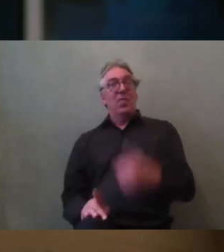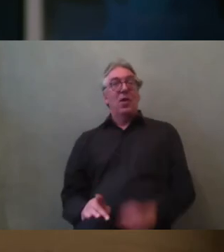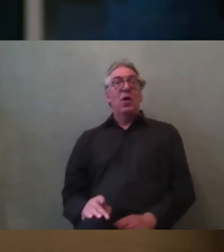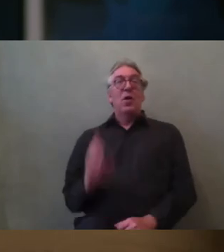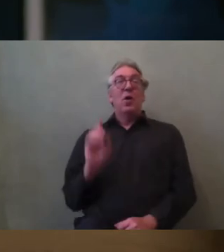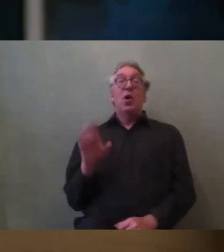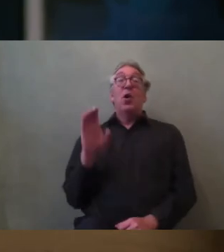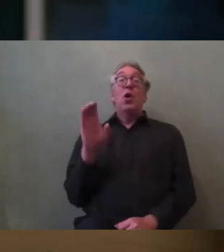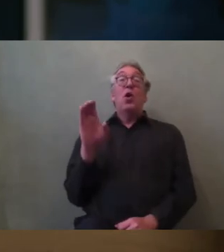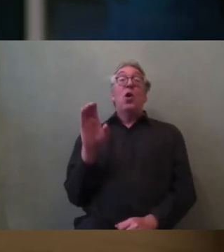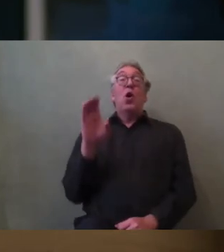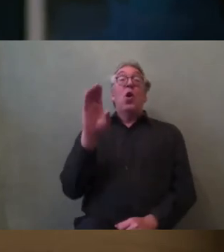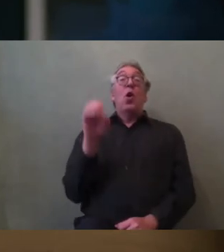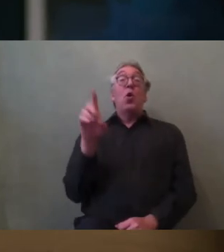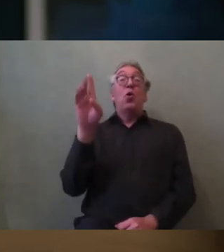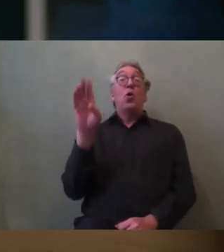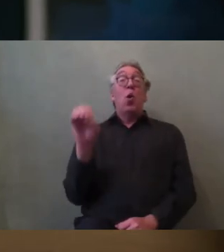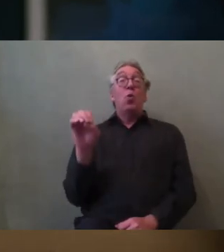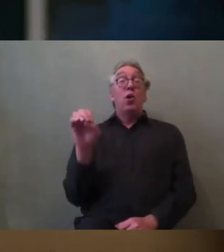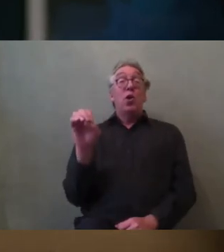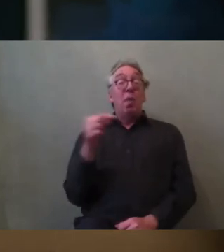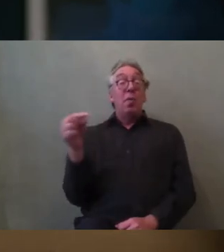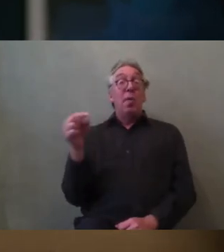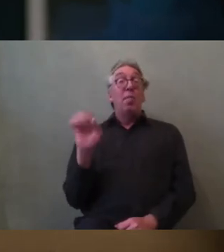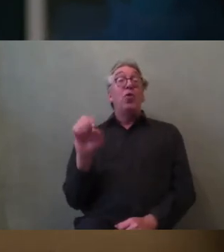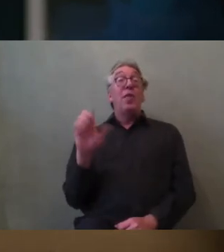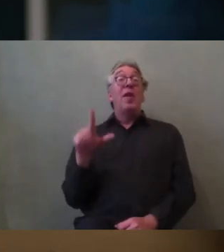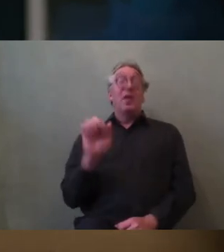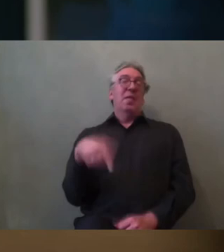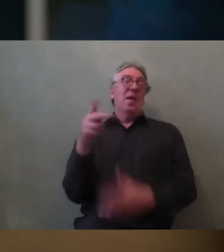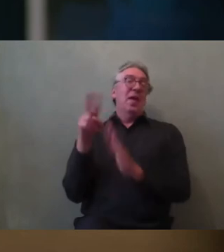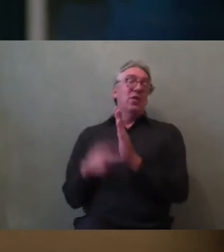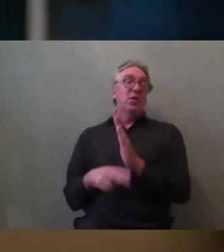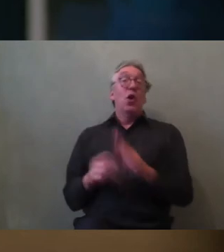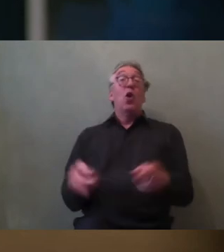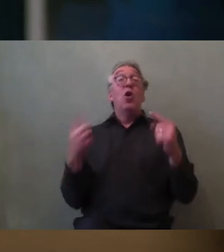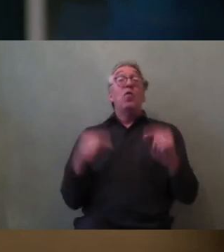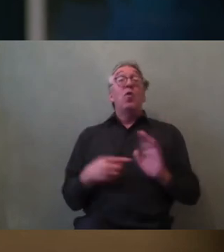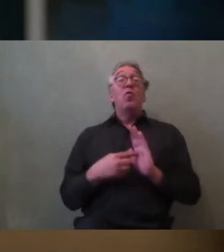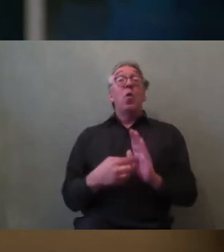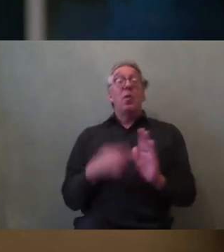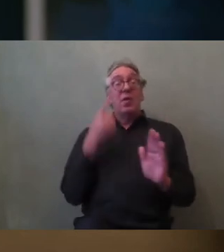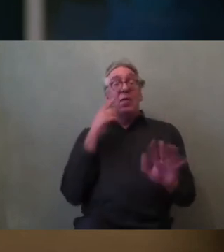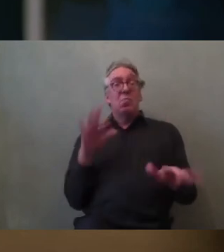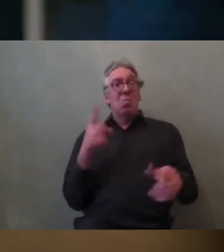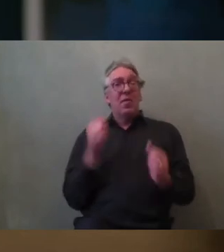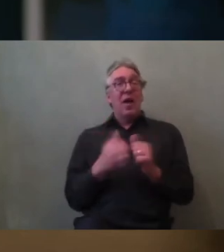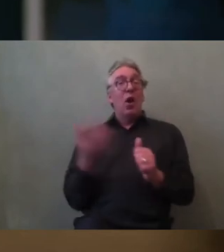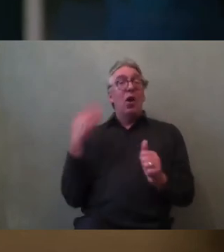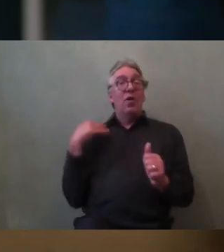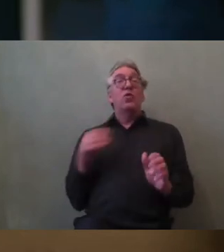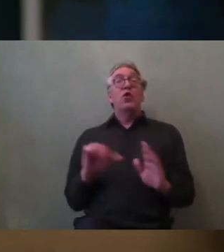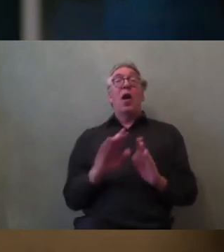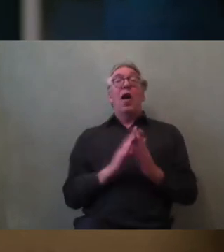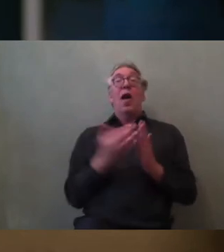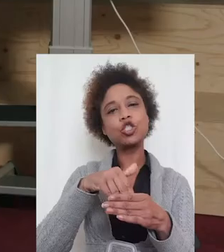ook meer over lezen. We gaan naar het volgende voorbeeld. Ik denk ongeveer een jaar geleden werd de agenda inclusieve